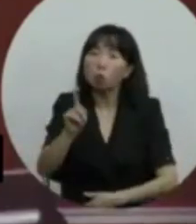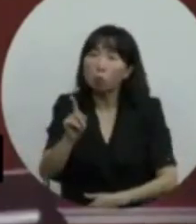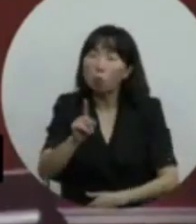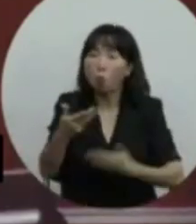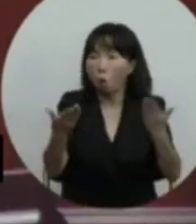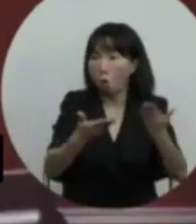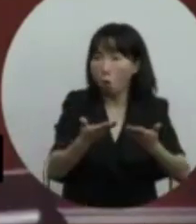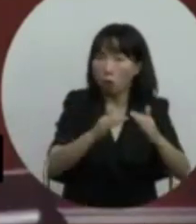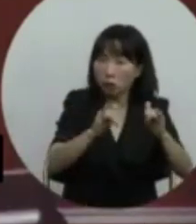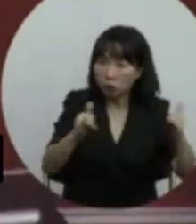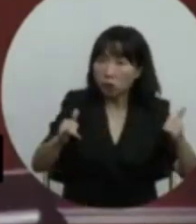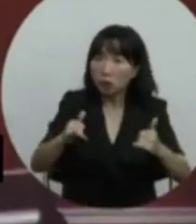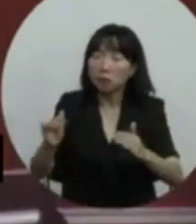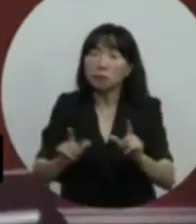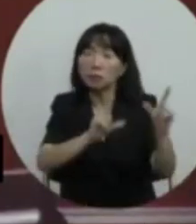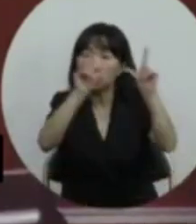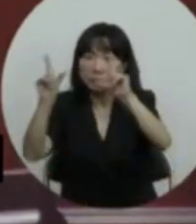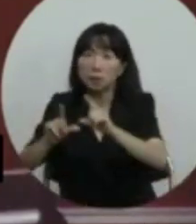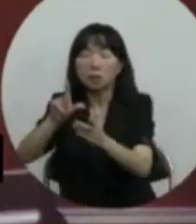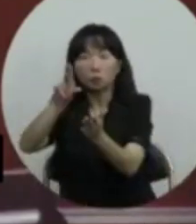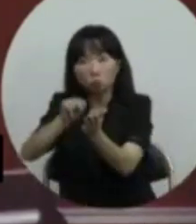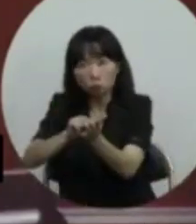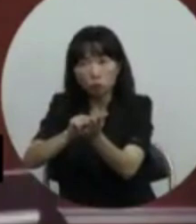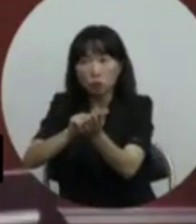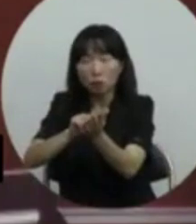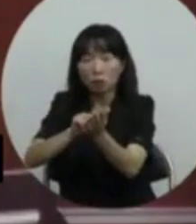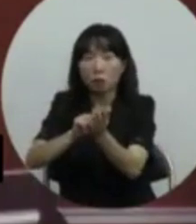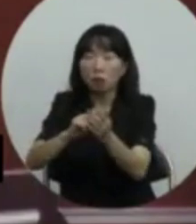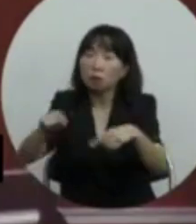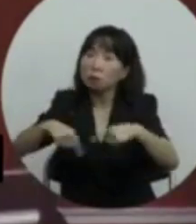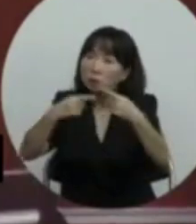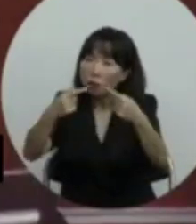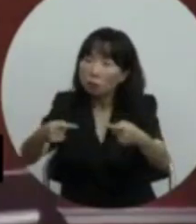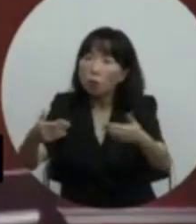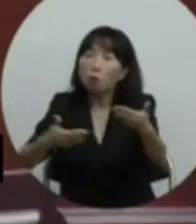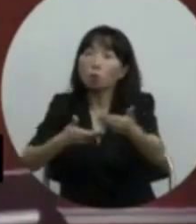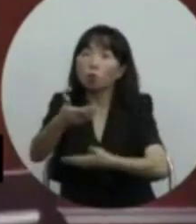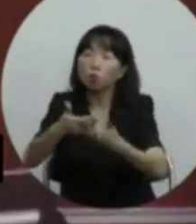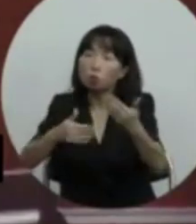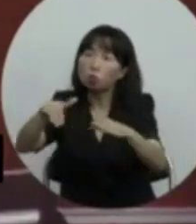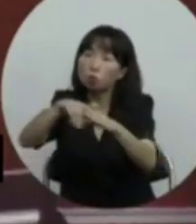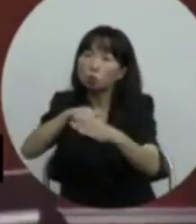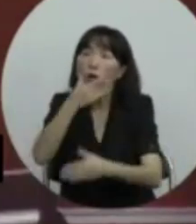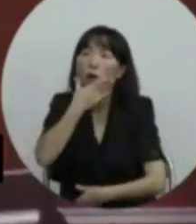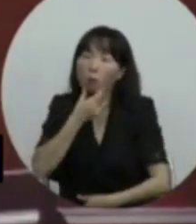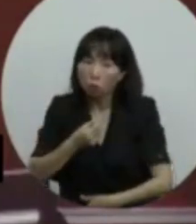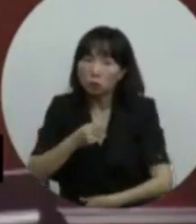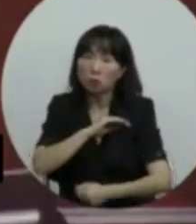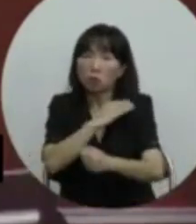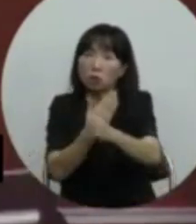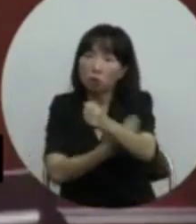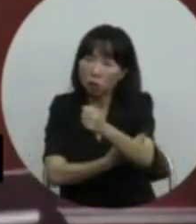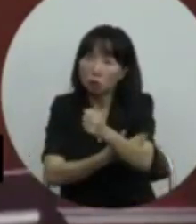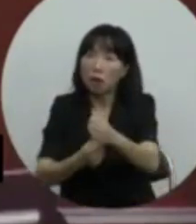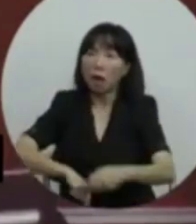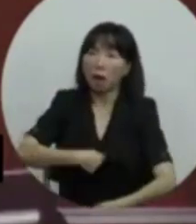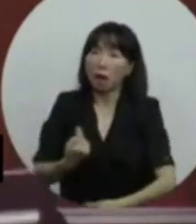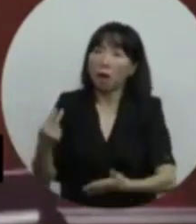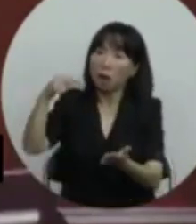일자리, 주거정착, 참여, 교류, 문화, 복지, 역량, 자립 다섯 개